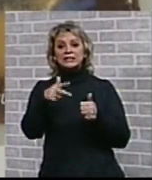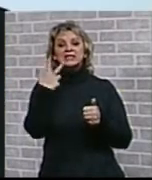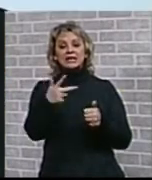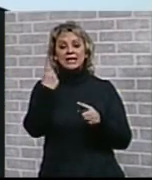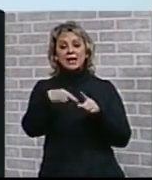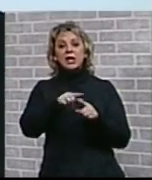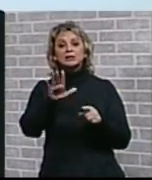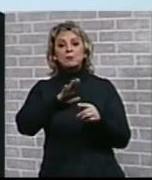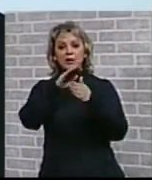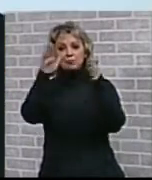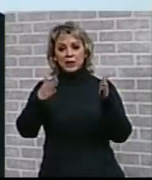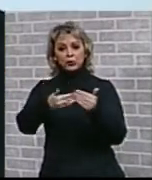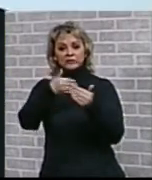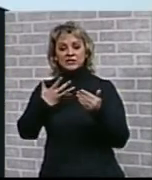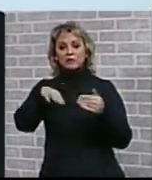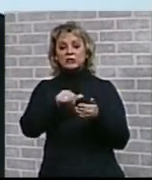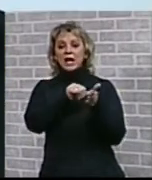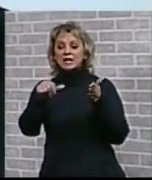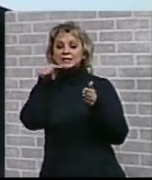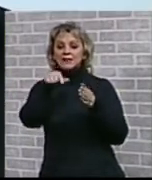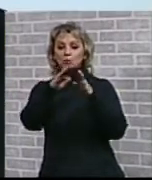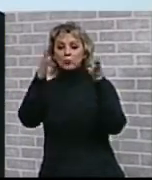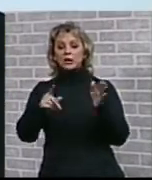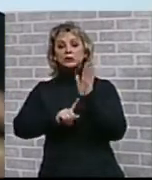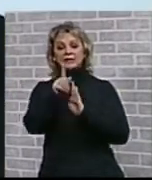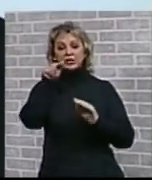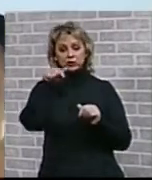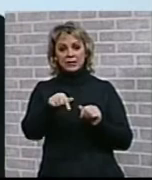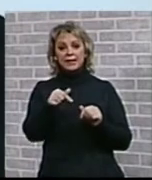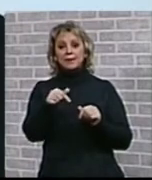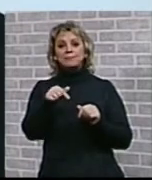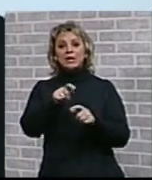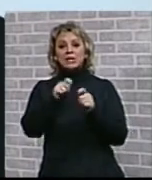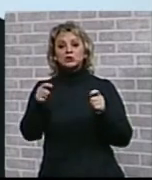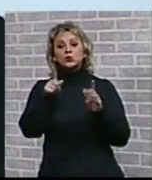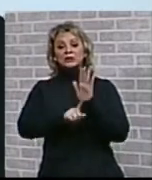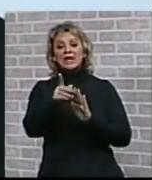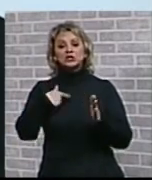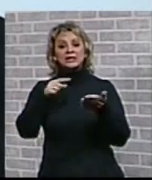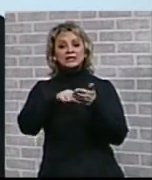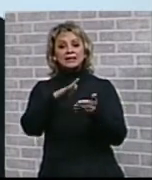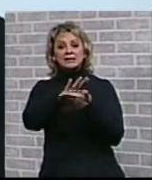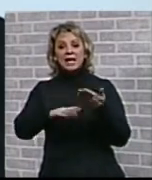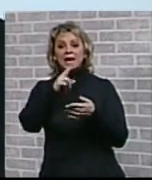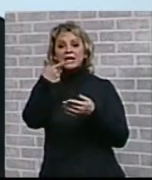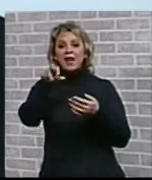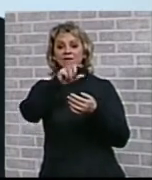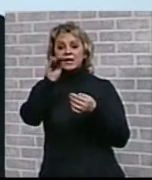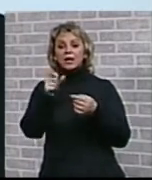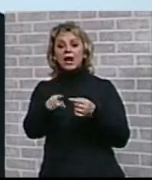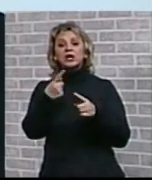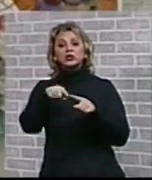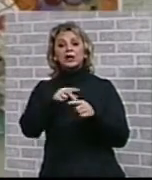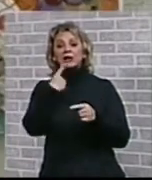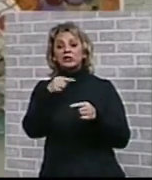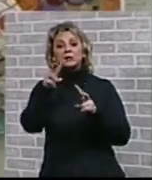три. Это был плакат, прежде всего. Собственно, мы с плаката и начали вот раскрутку нашей идеи. Далее – это графика. Мы так условно